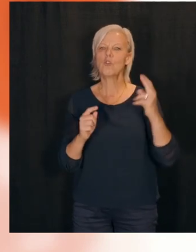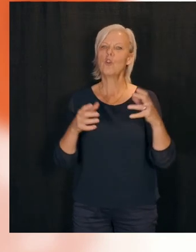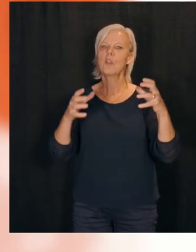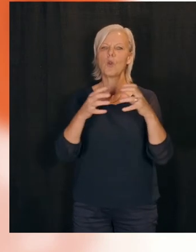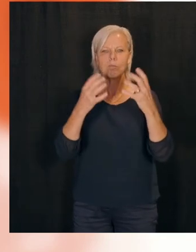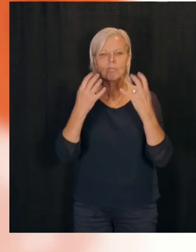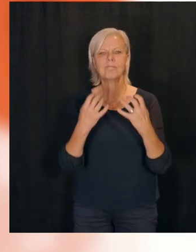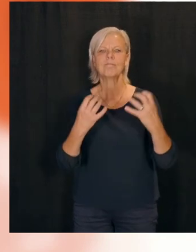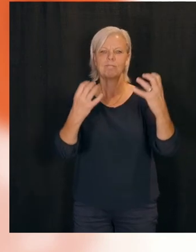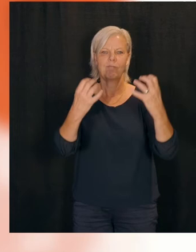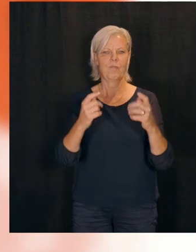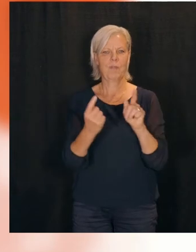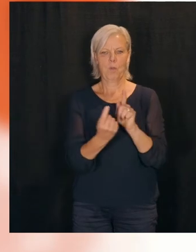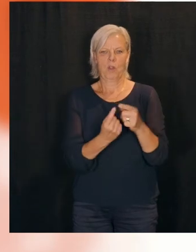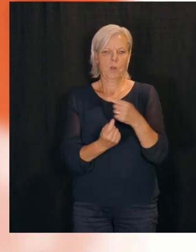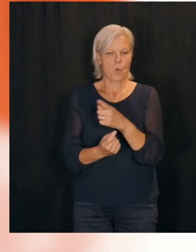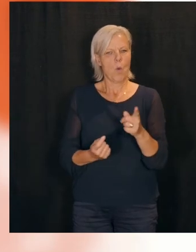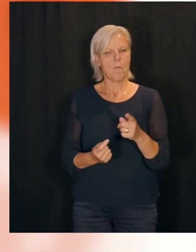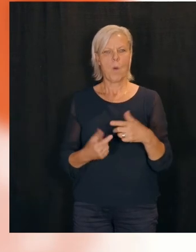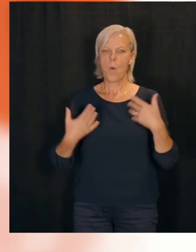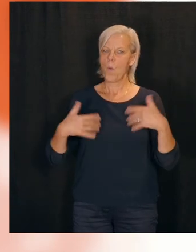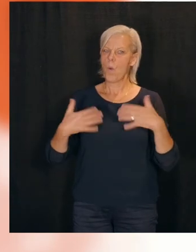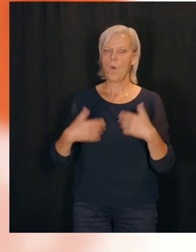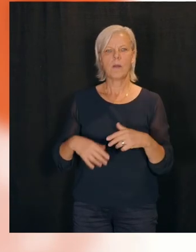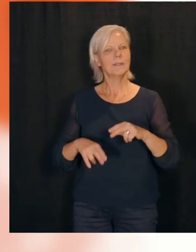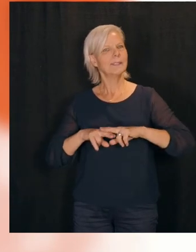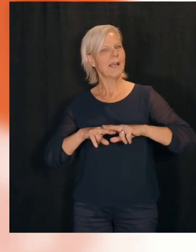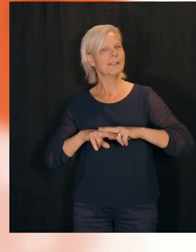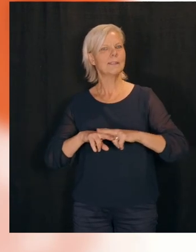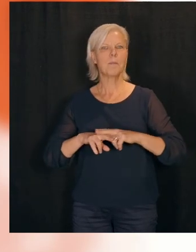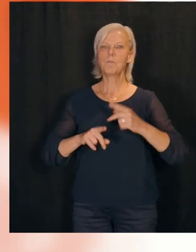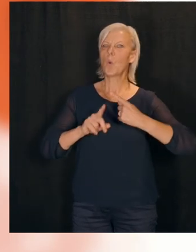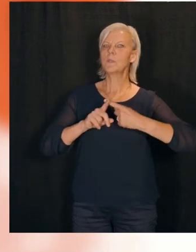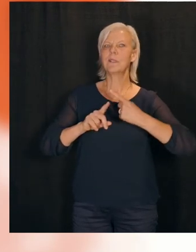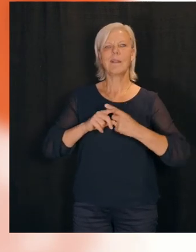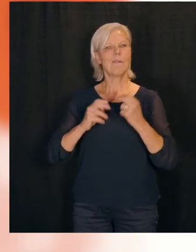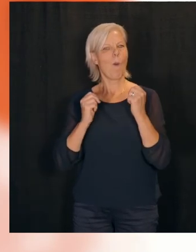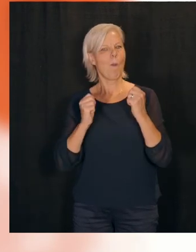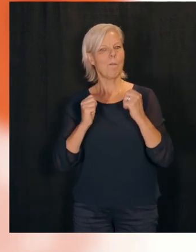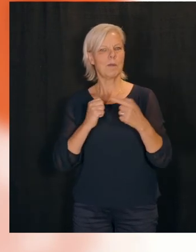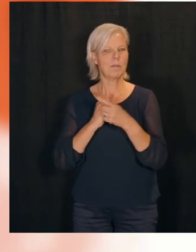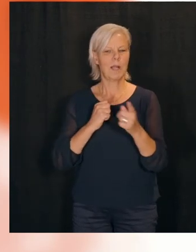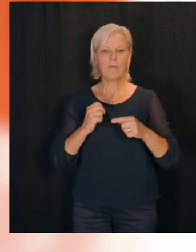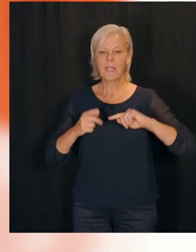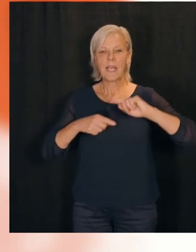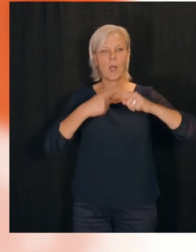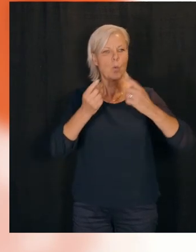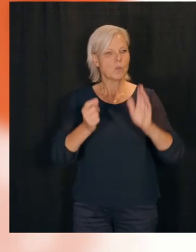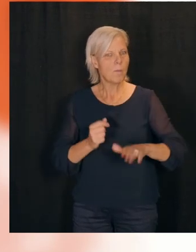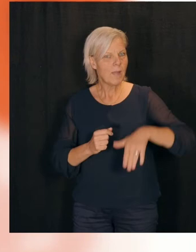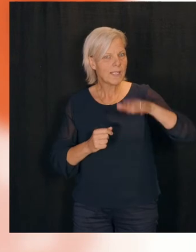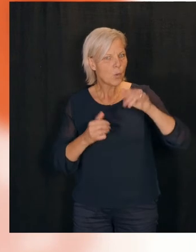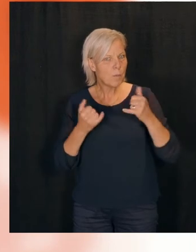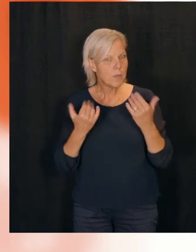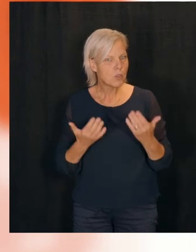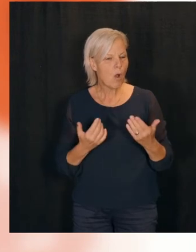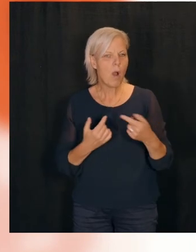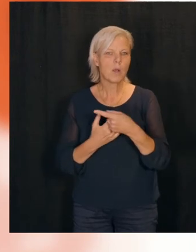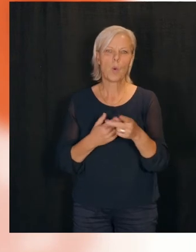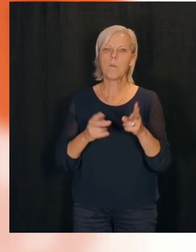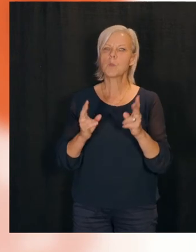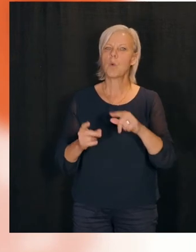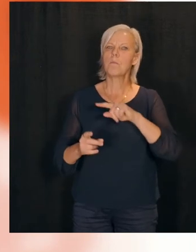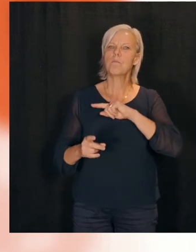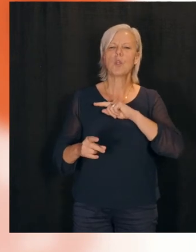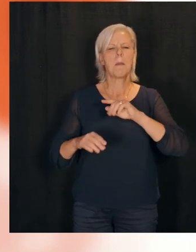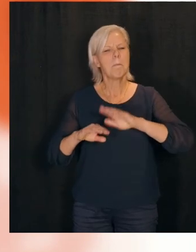så det ger mig väldigt gott hopp för framtiden, måste jag säga. De generationer som växer upp idag är så mycket mer